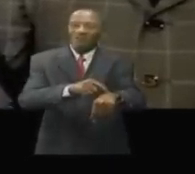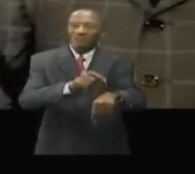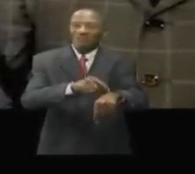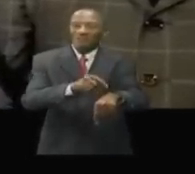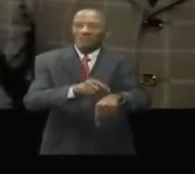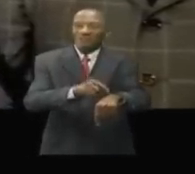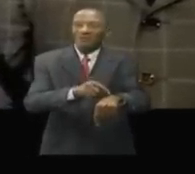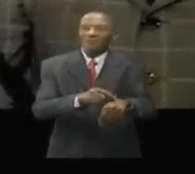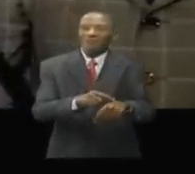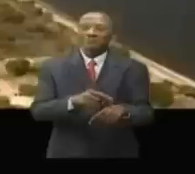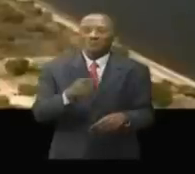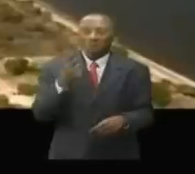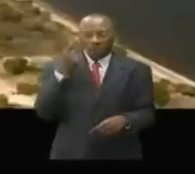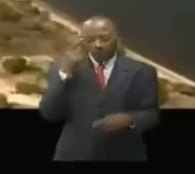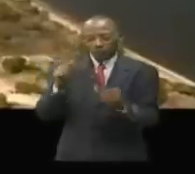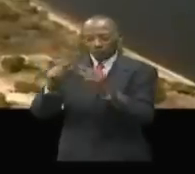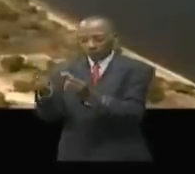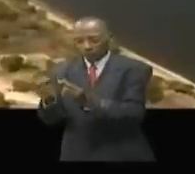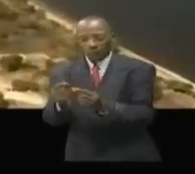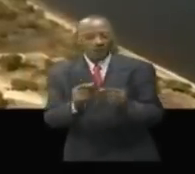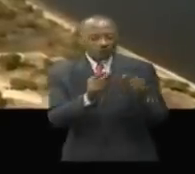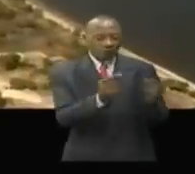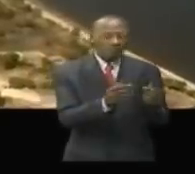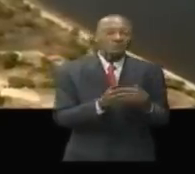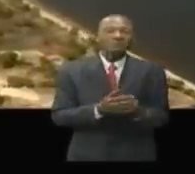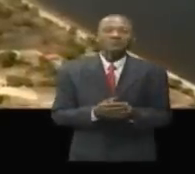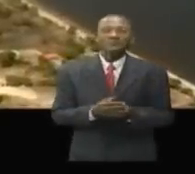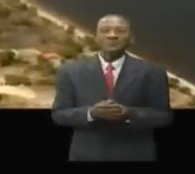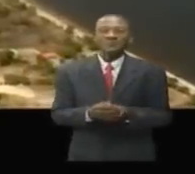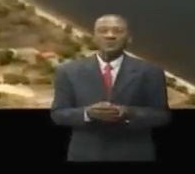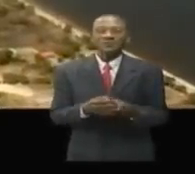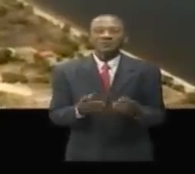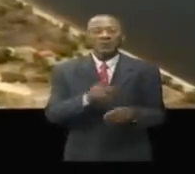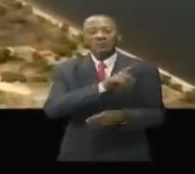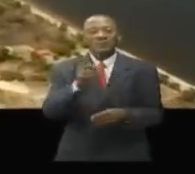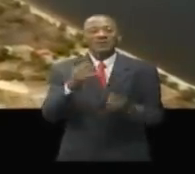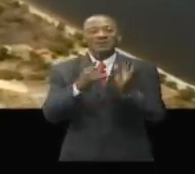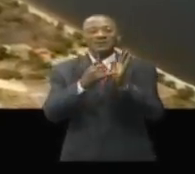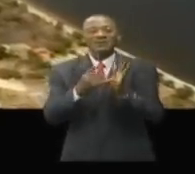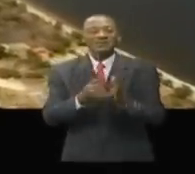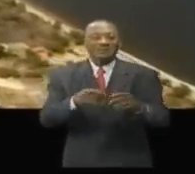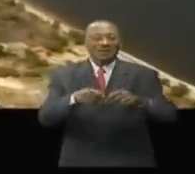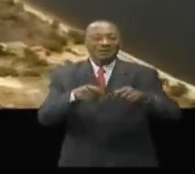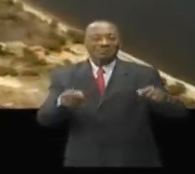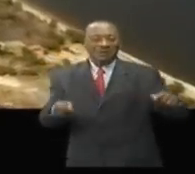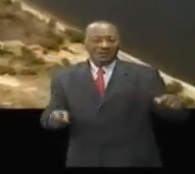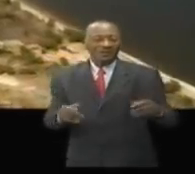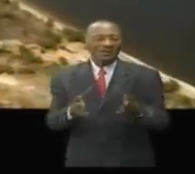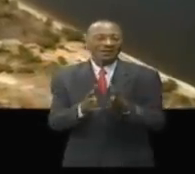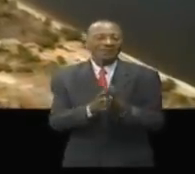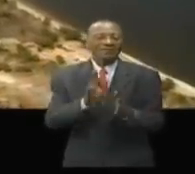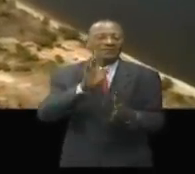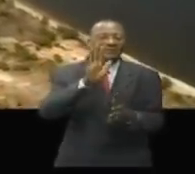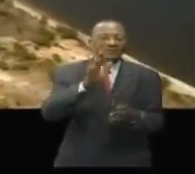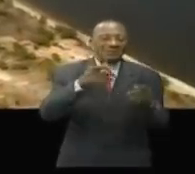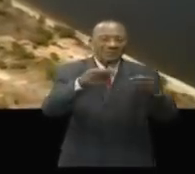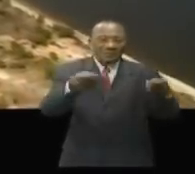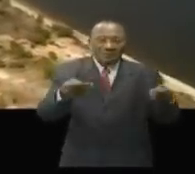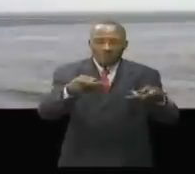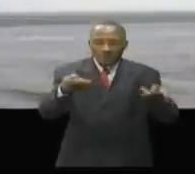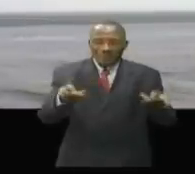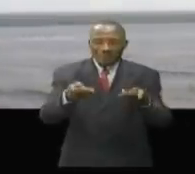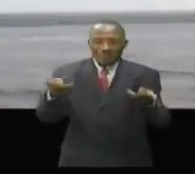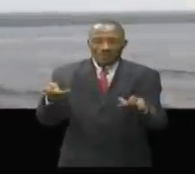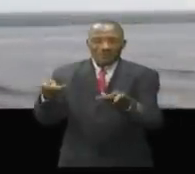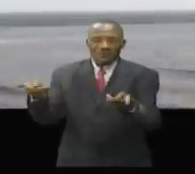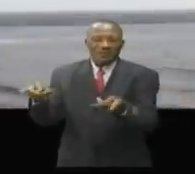par la convention elle-même. Ce port d'une longueur de 1600 mètres comportera 5 quais d'un tirage d'eau de 18 mètres